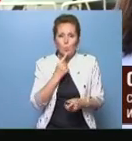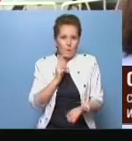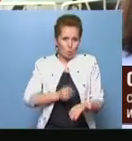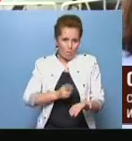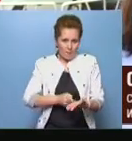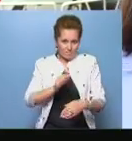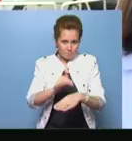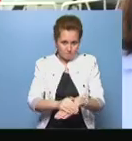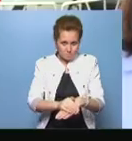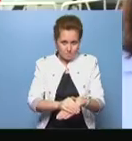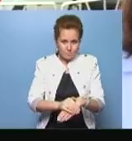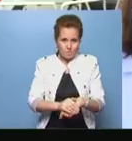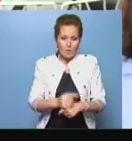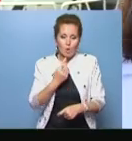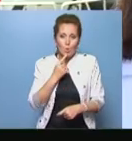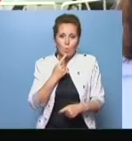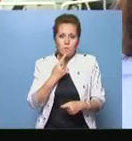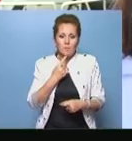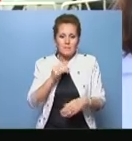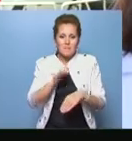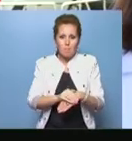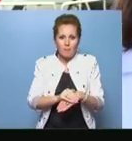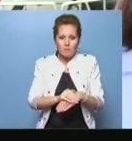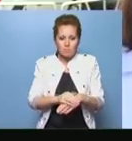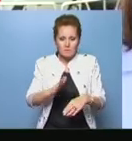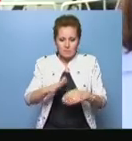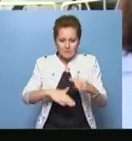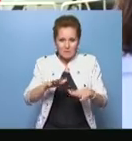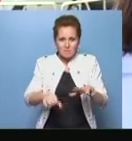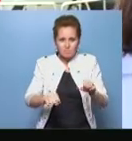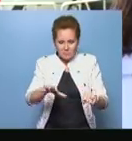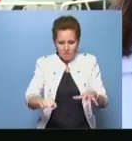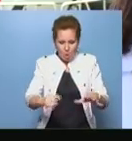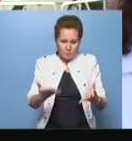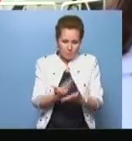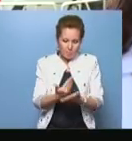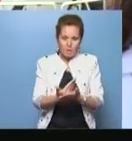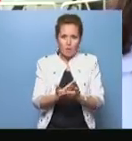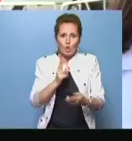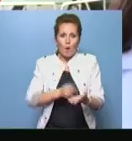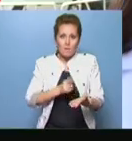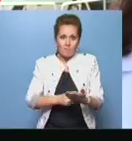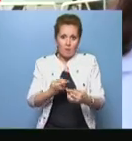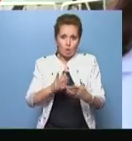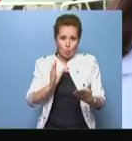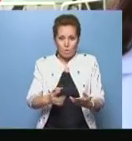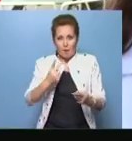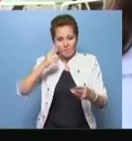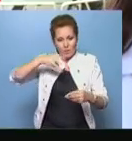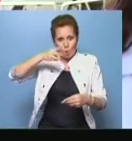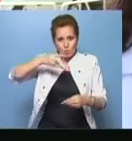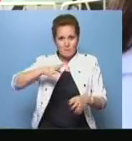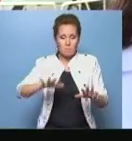трудно изымать следы на месте происшествия. То есть, как правило, у нас доказательства – это только вот видеосъемка с